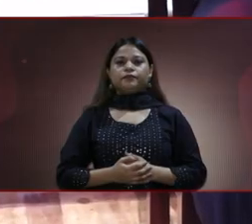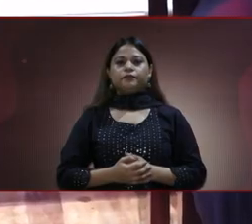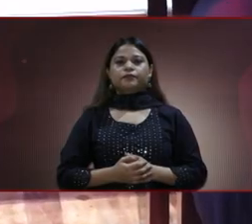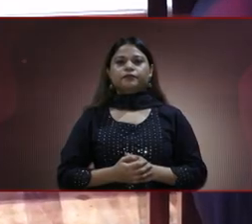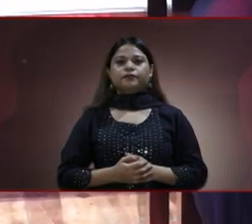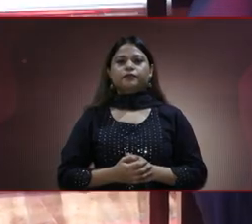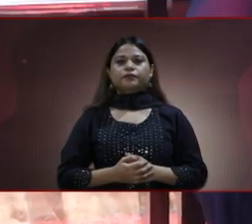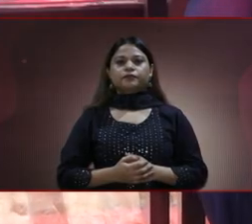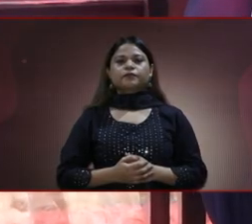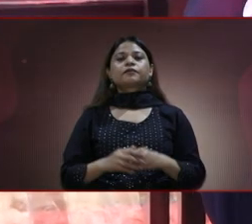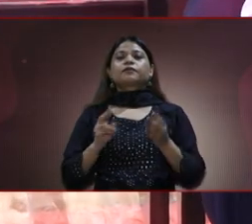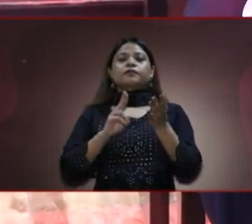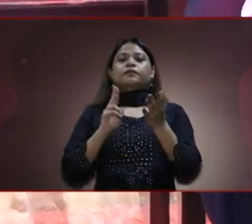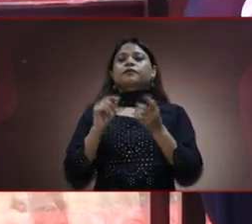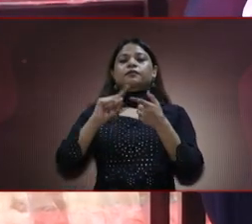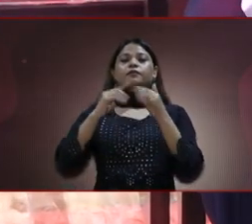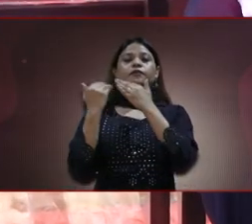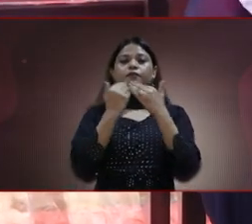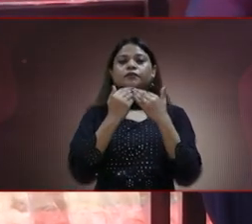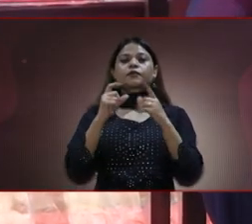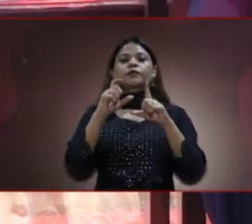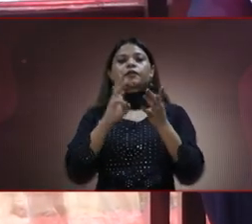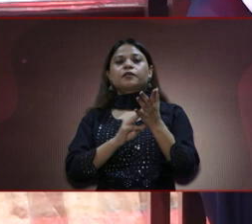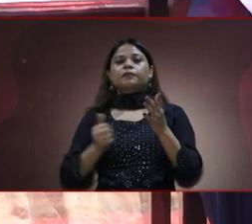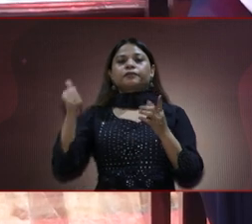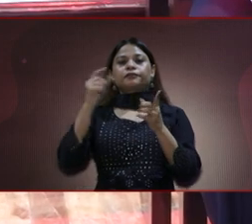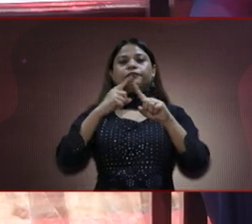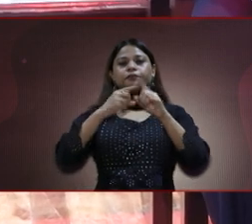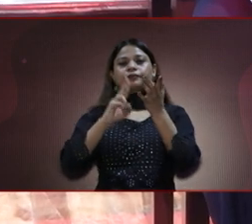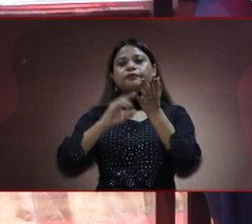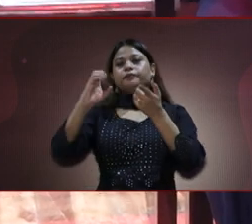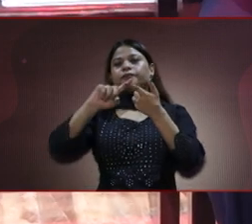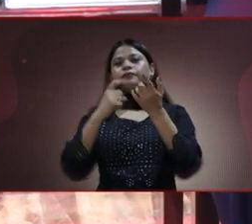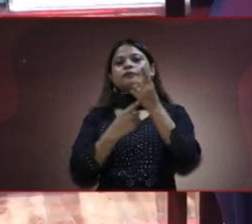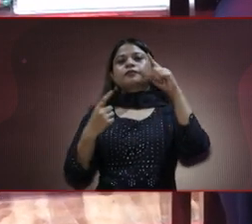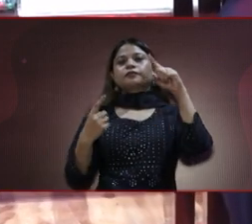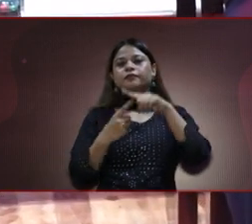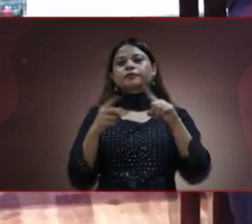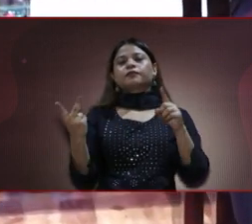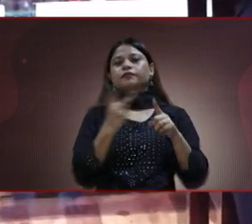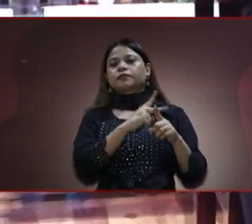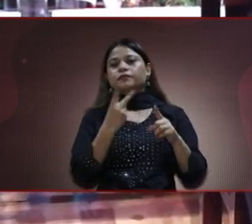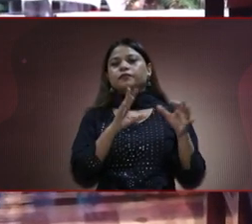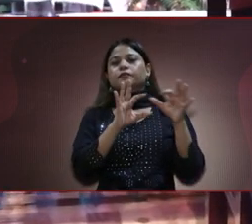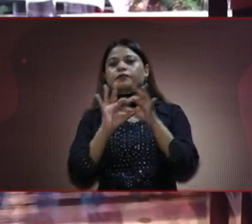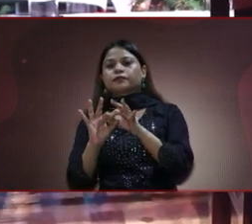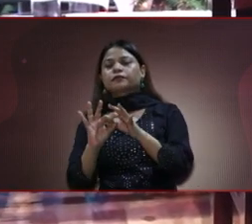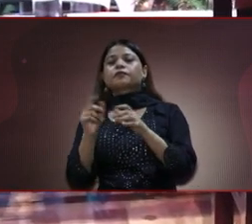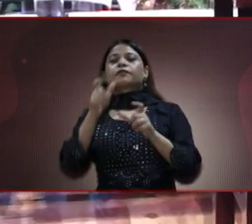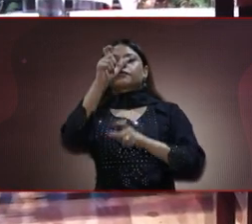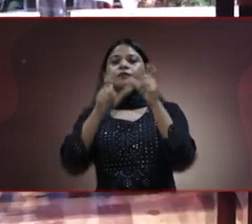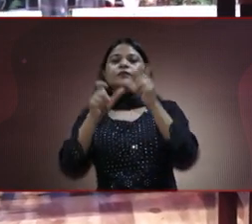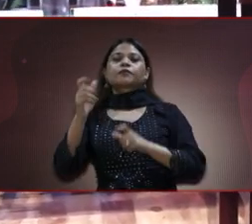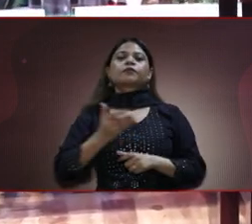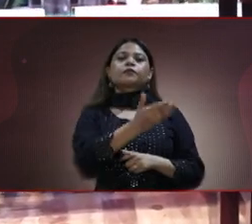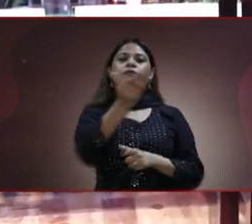शिक्षा मंत्रालय भारत सरकार की अगुवाई में NCERT और Amazon के सहयोग साझेदारी समारोह के लिए हम सभी आज